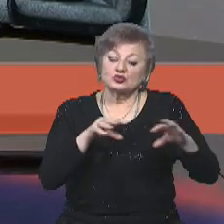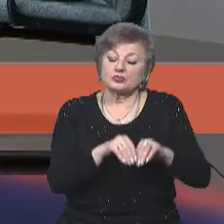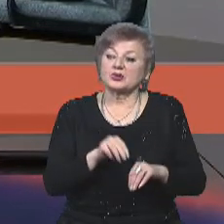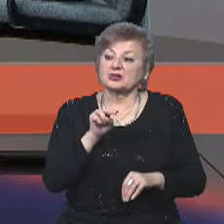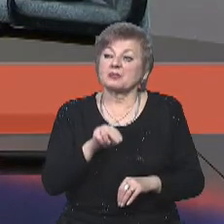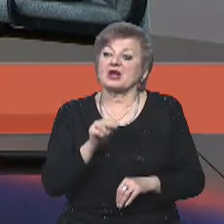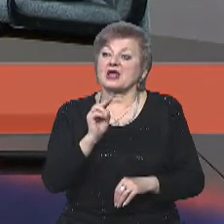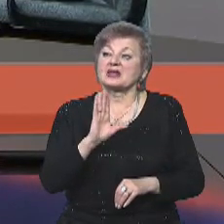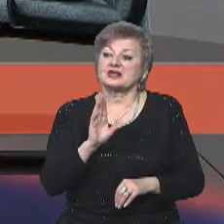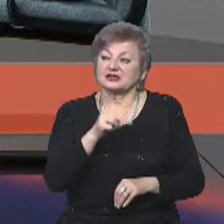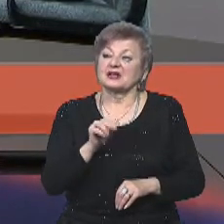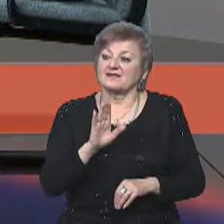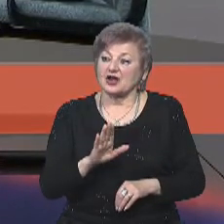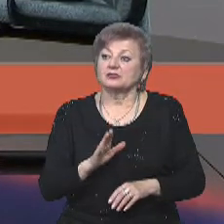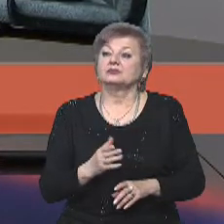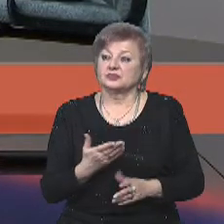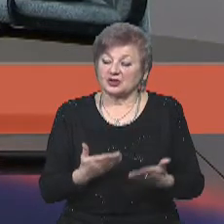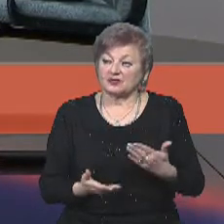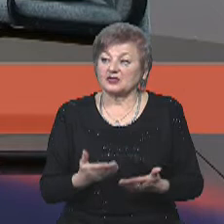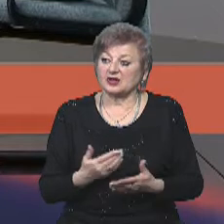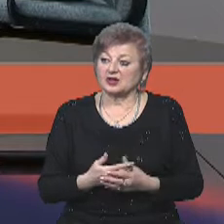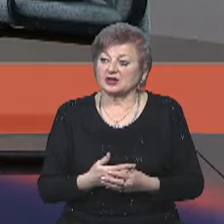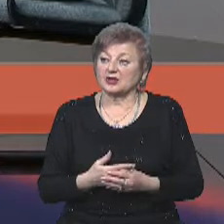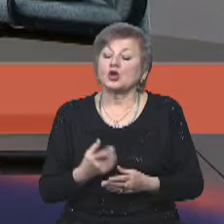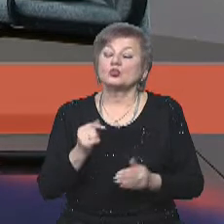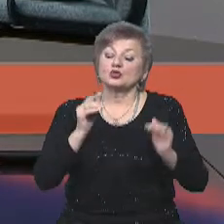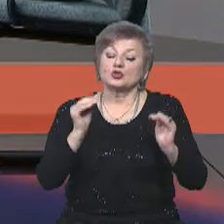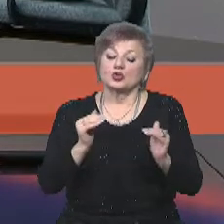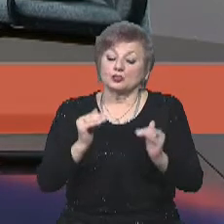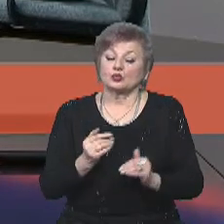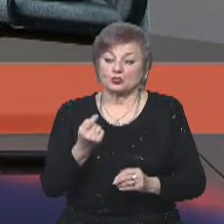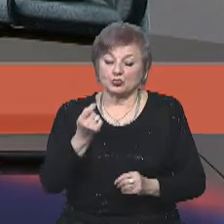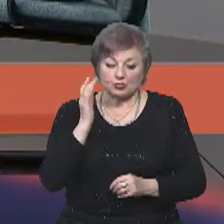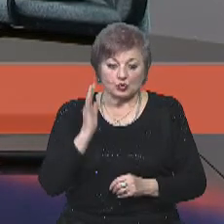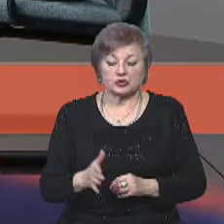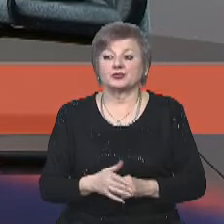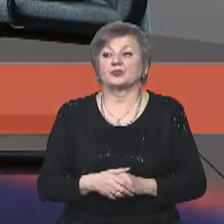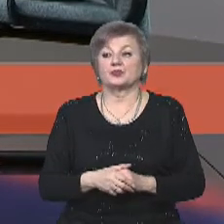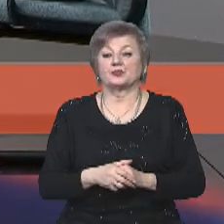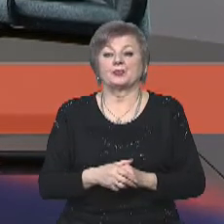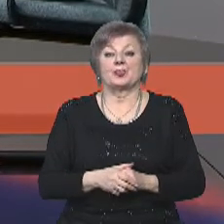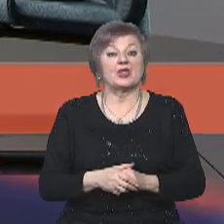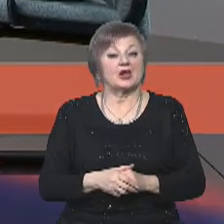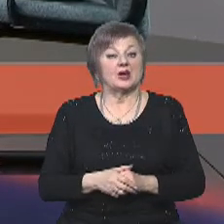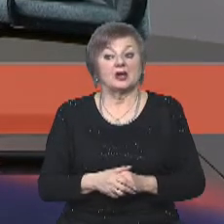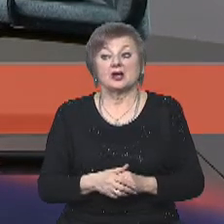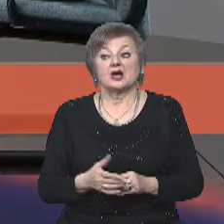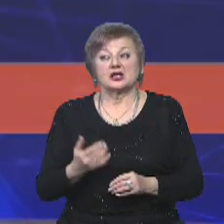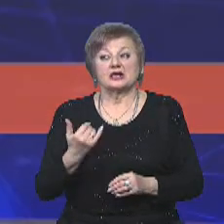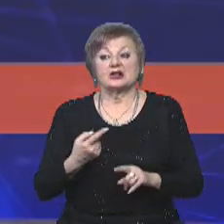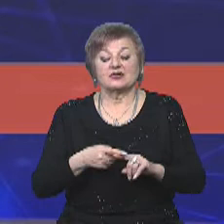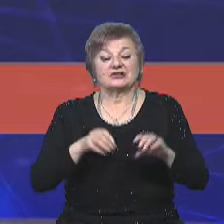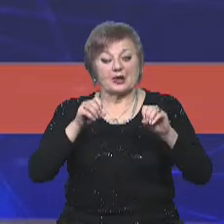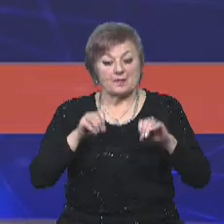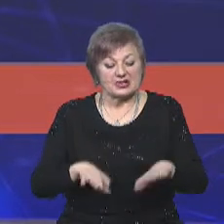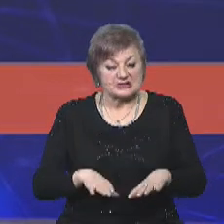дуже буде її відрізняти. Ну, да. Трошки буде менше, так, погоджуюсь. Да. І в рамках этой постановы